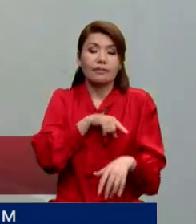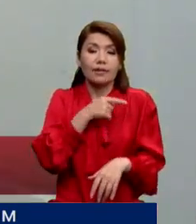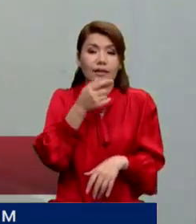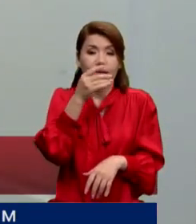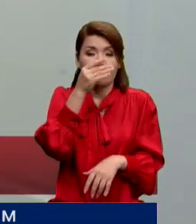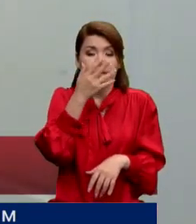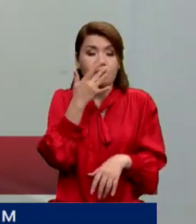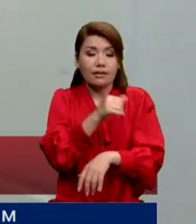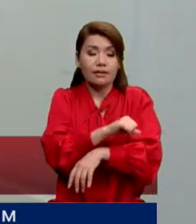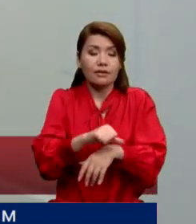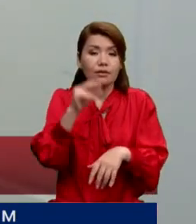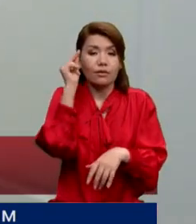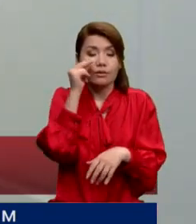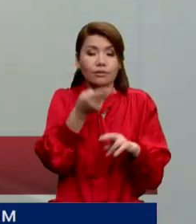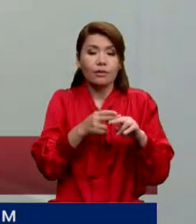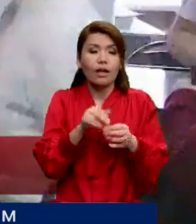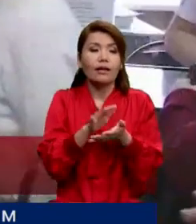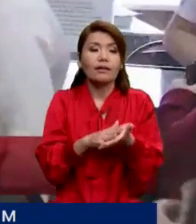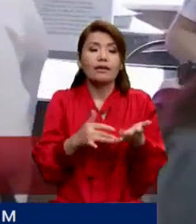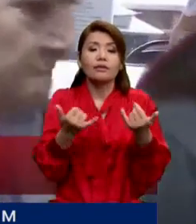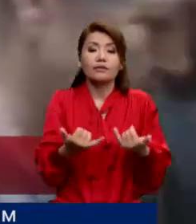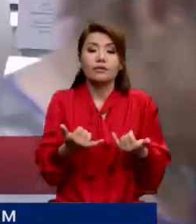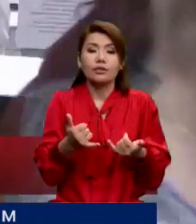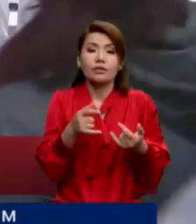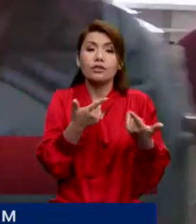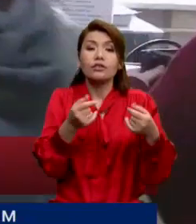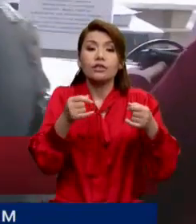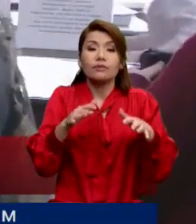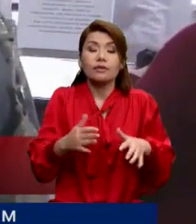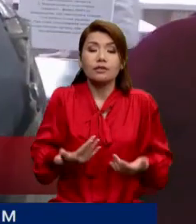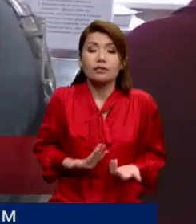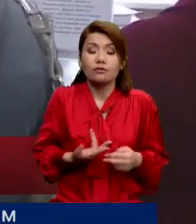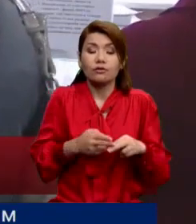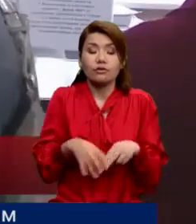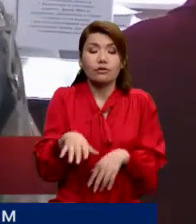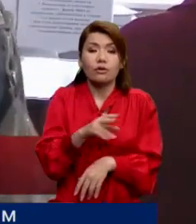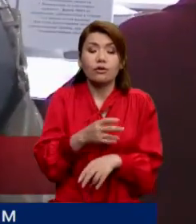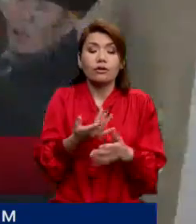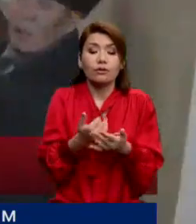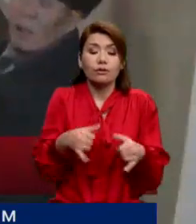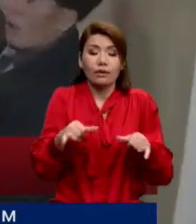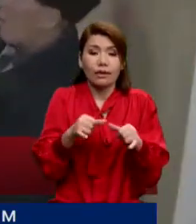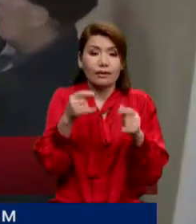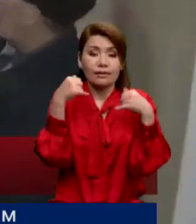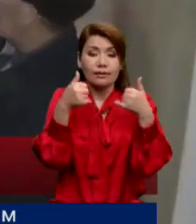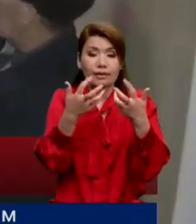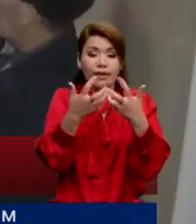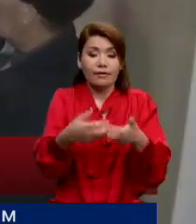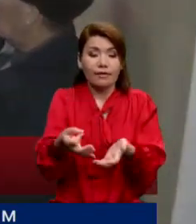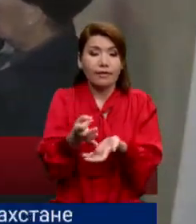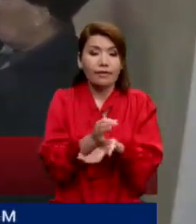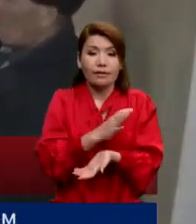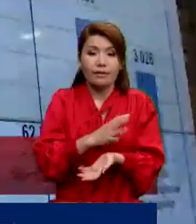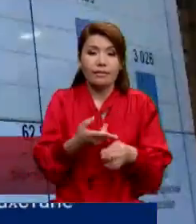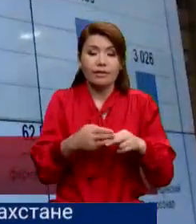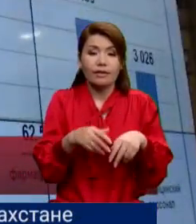меңгерген. Олардың қазір қайда жүргені туралы ақпарат жоқ, дейді аудиторлар. Тек мемлекеттік аудит жүргізген есеп комитет қандай